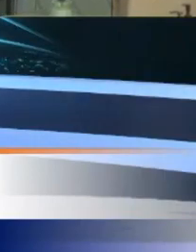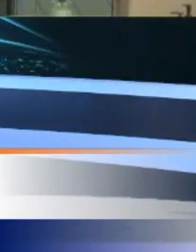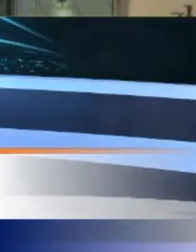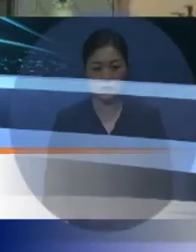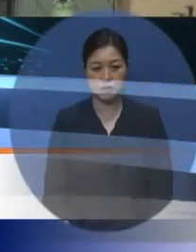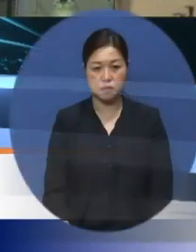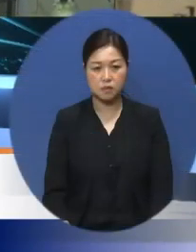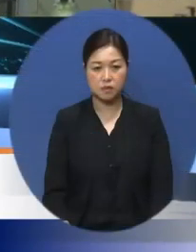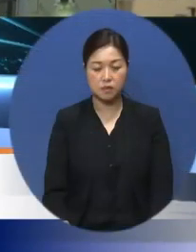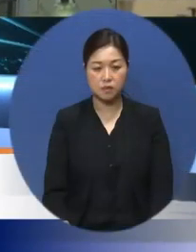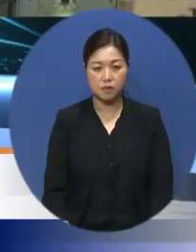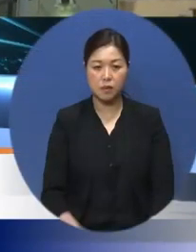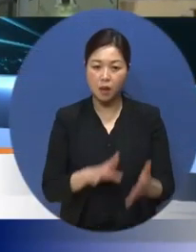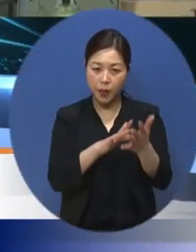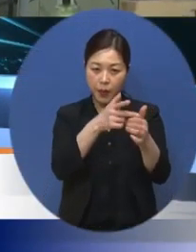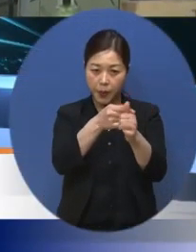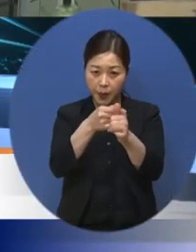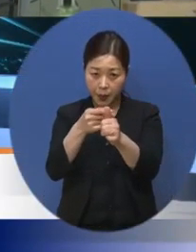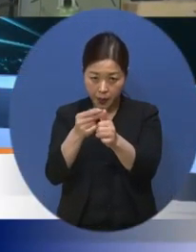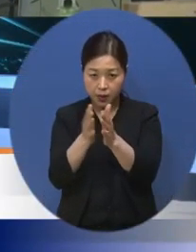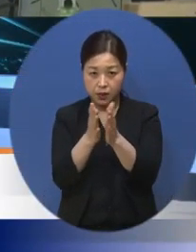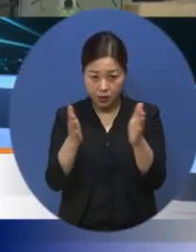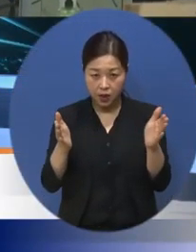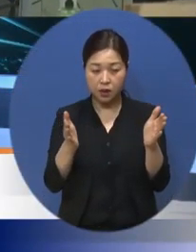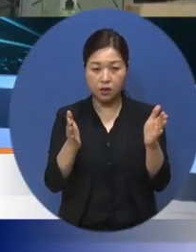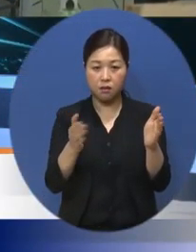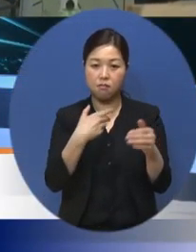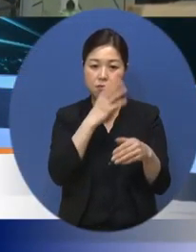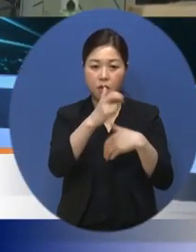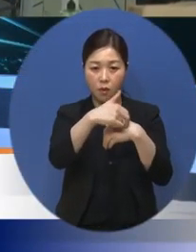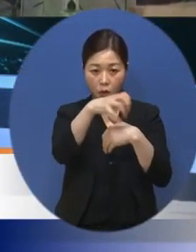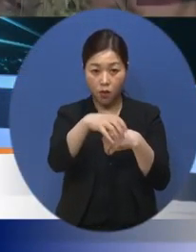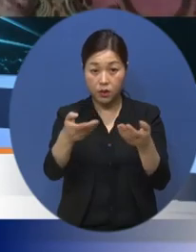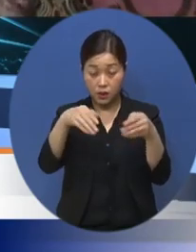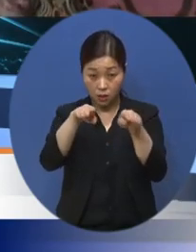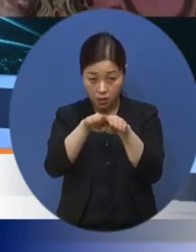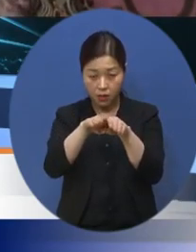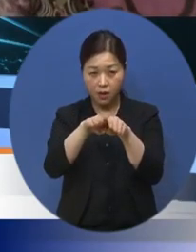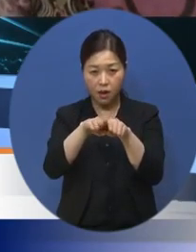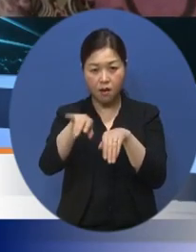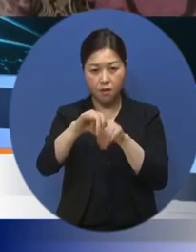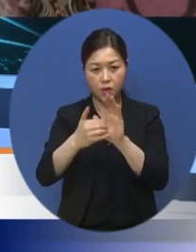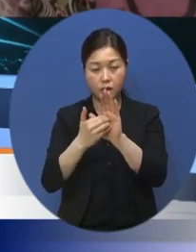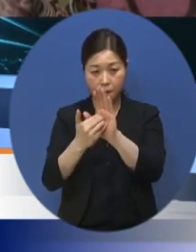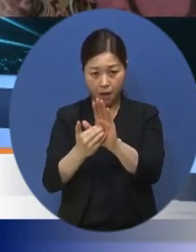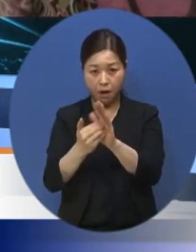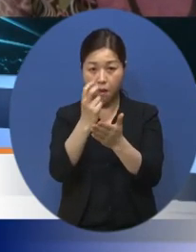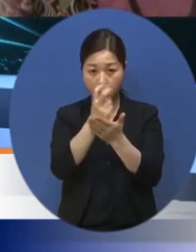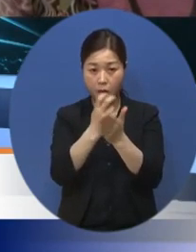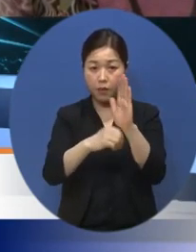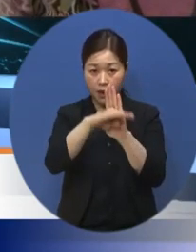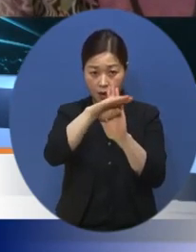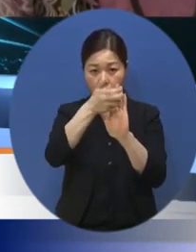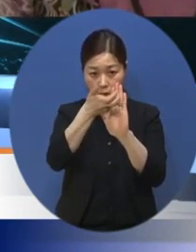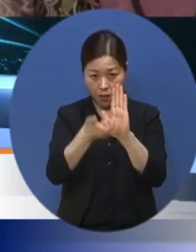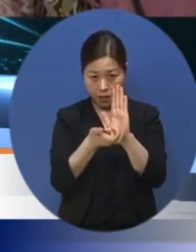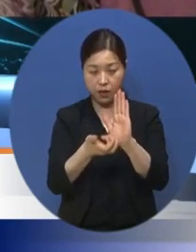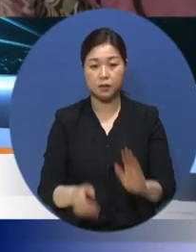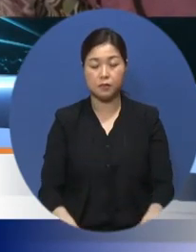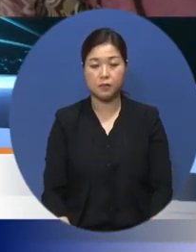백신 접종이 진행됨에 따라 요양 병원과 시설 등의 방역 수칙이 단계적으로 완화됩니다 자세한 내용